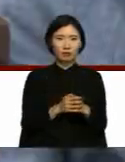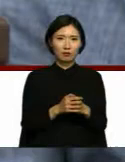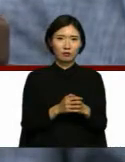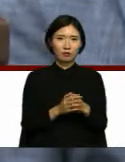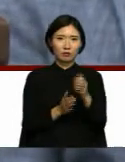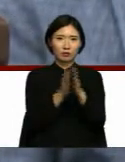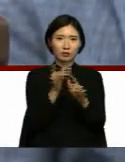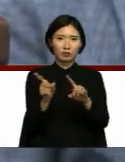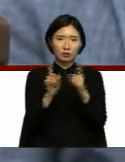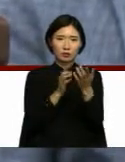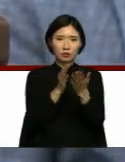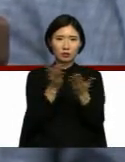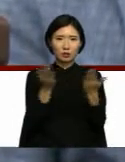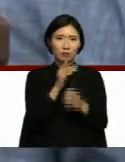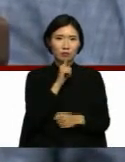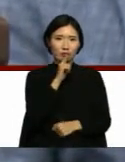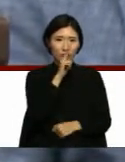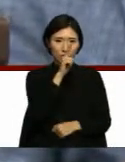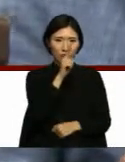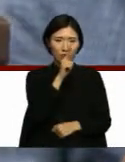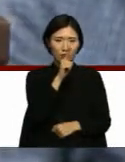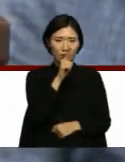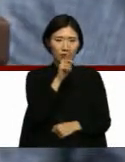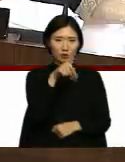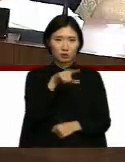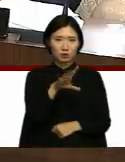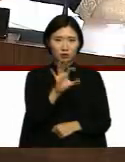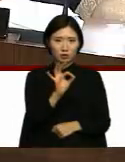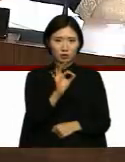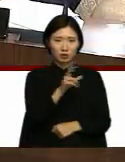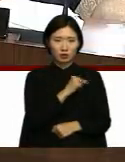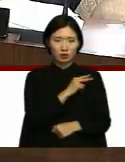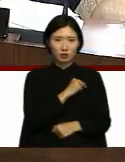한편 도시재생과 업무 보고에서는 정계숙 의원이